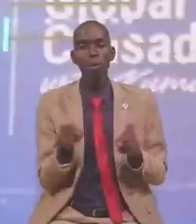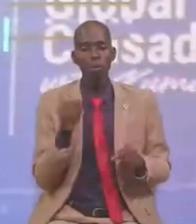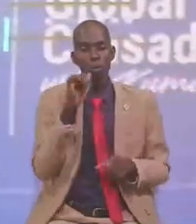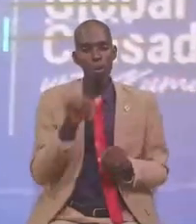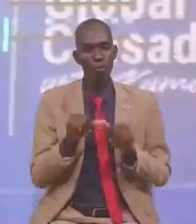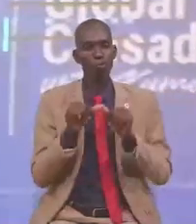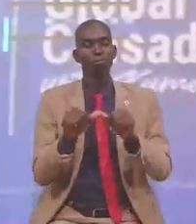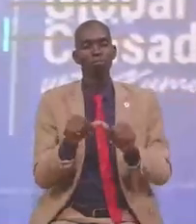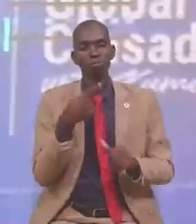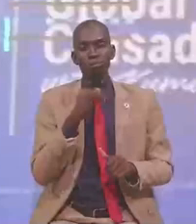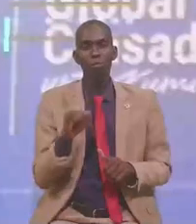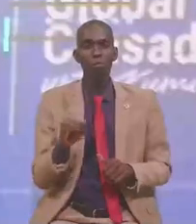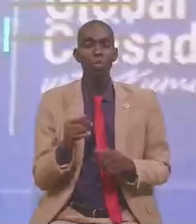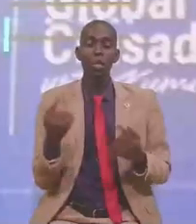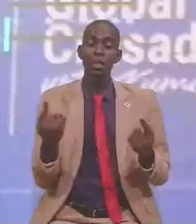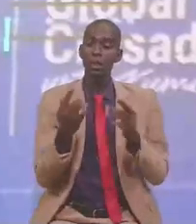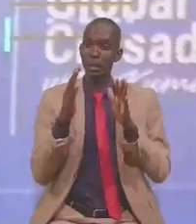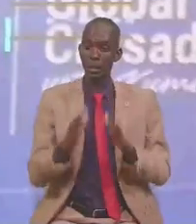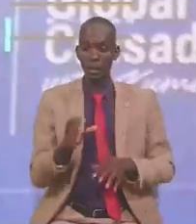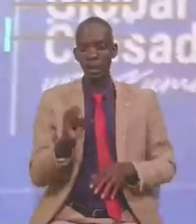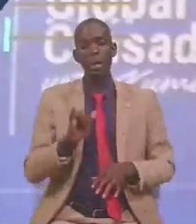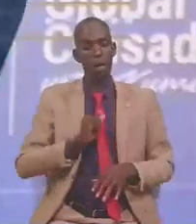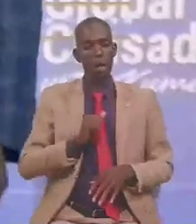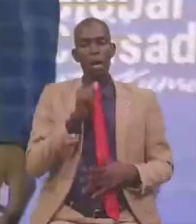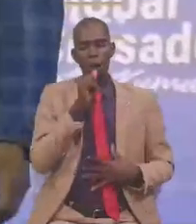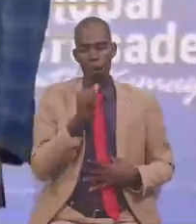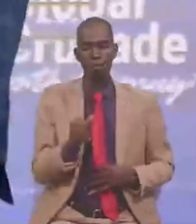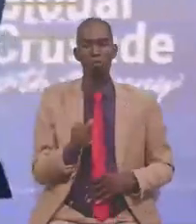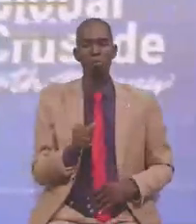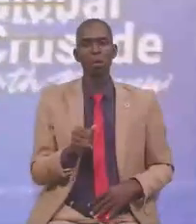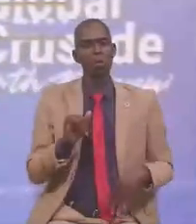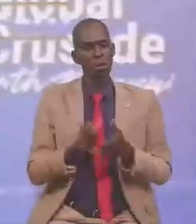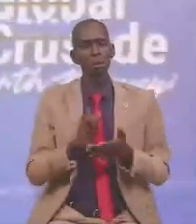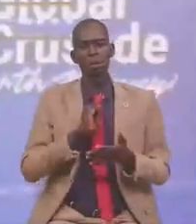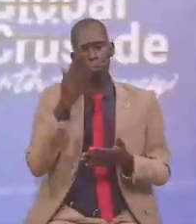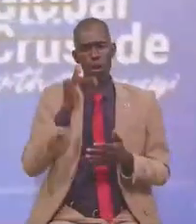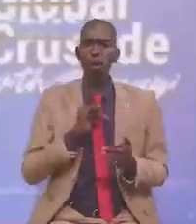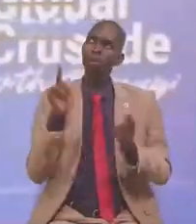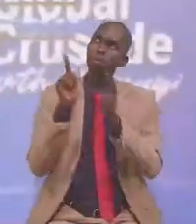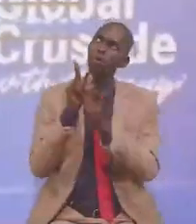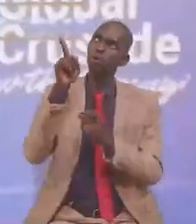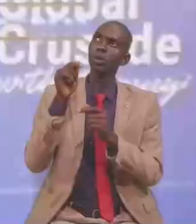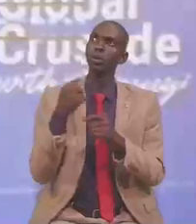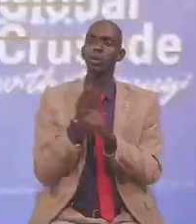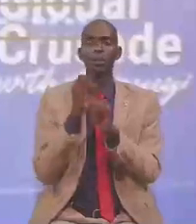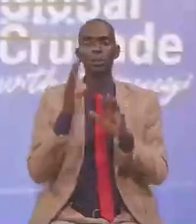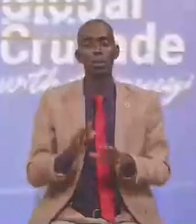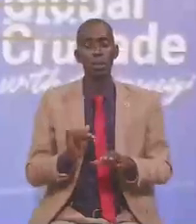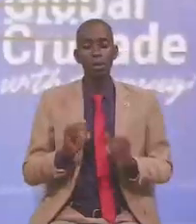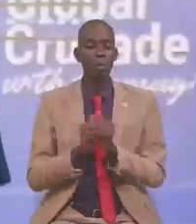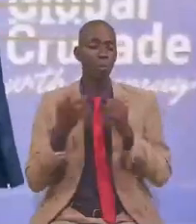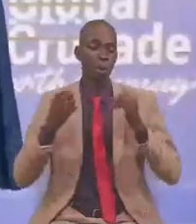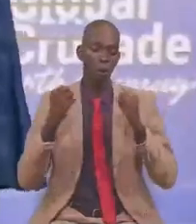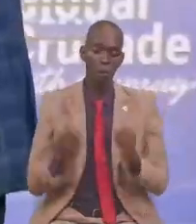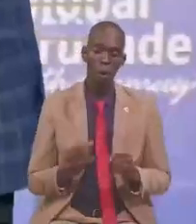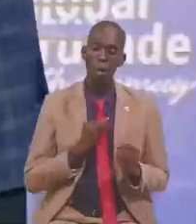Il dit que les pécheurs, je suis pécheresse, c'est pourquoi je viens au Sauveur. Faible, c'est pourquoi